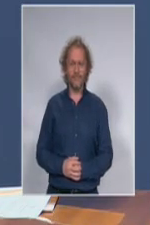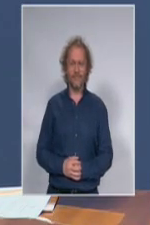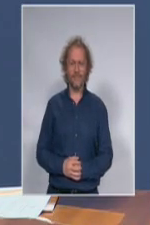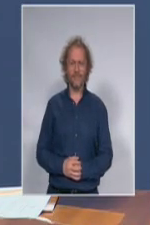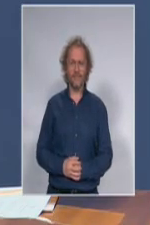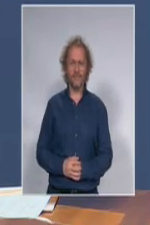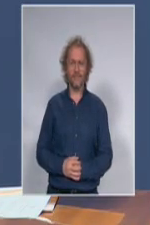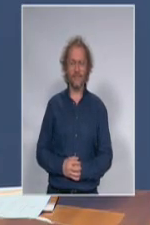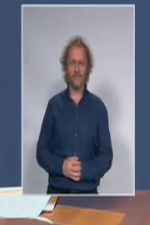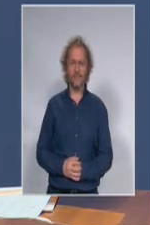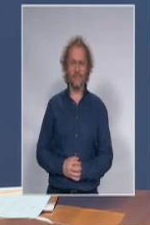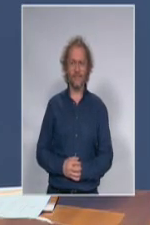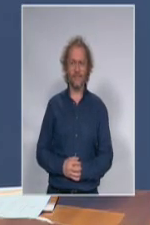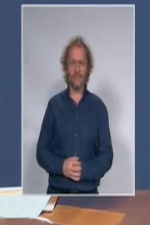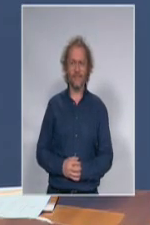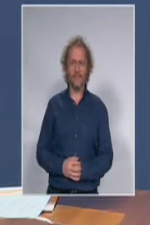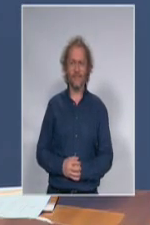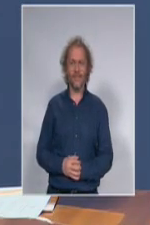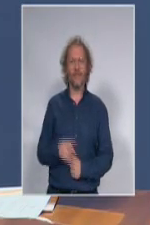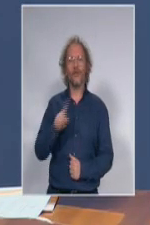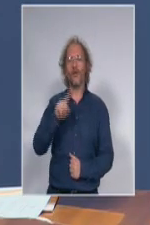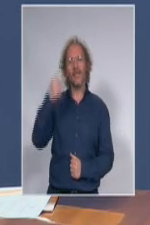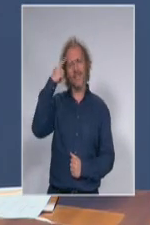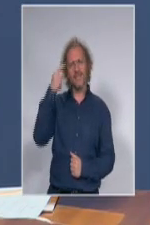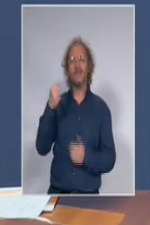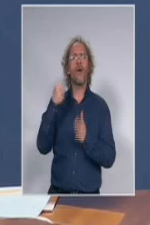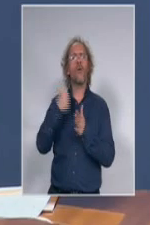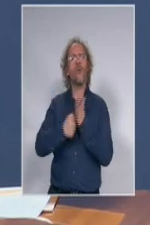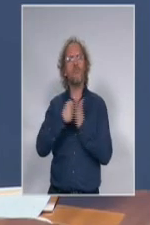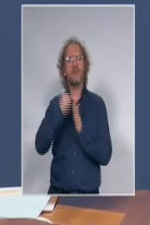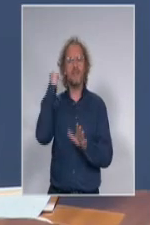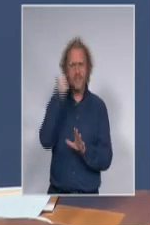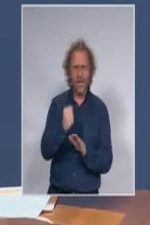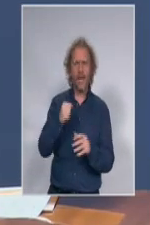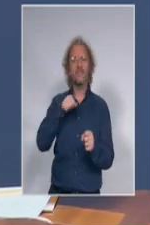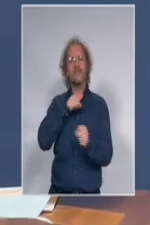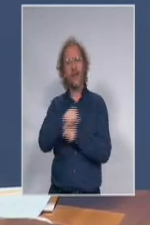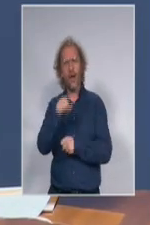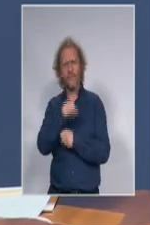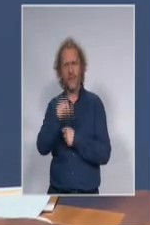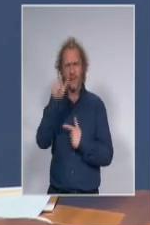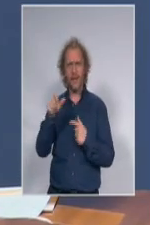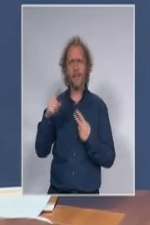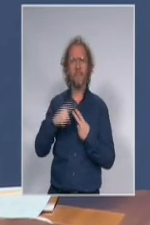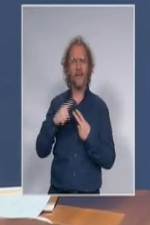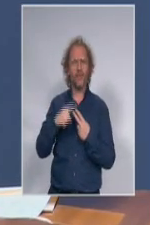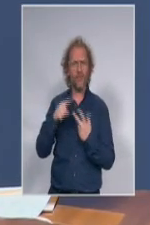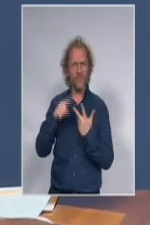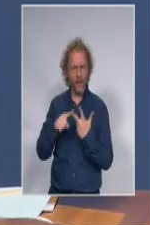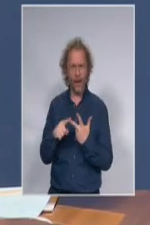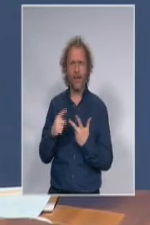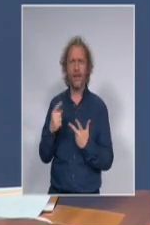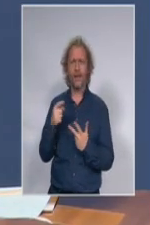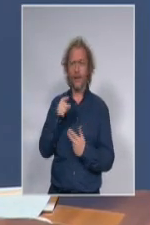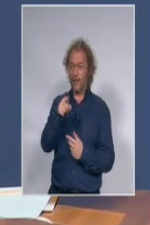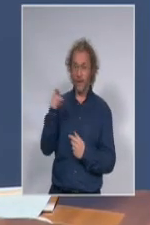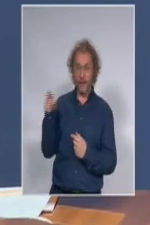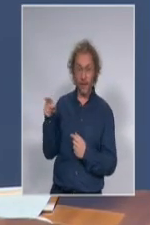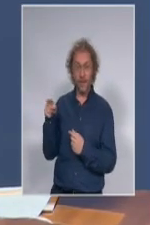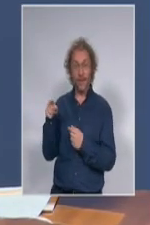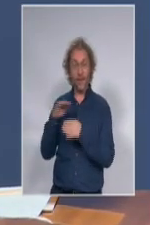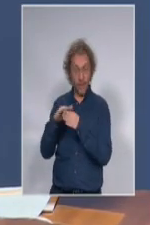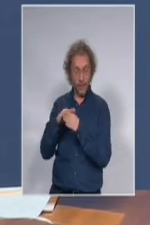Što ne znači da će ubice, silovatelji, pedofili i najteži kriminalci na to mogu da računaju.